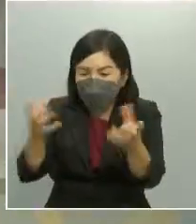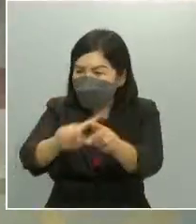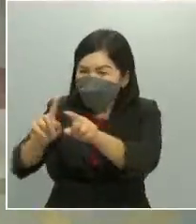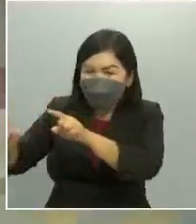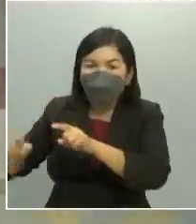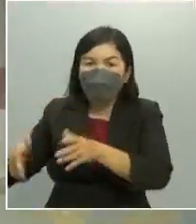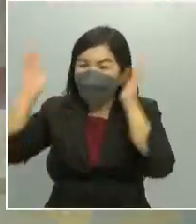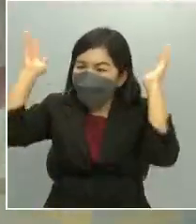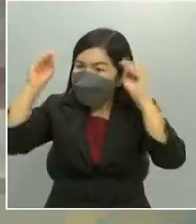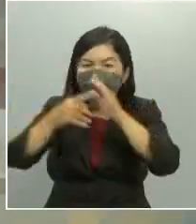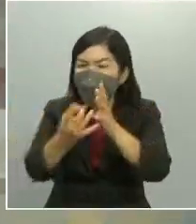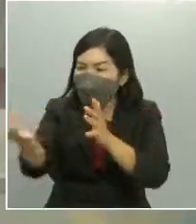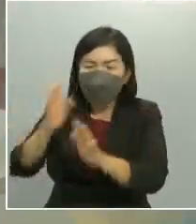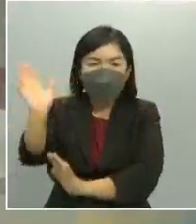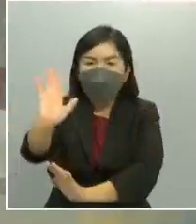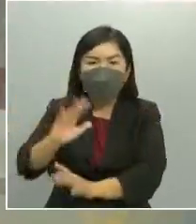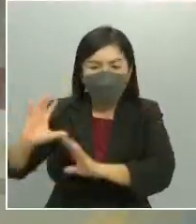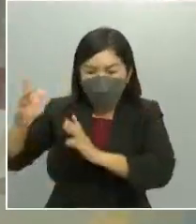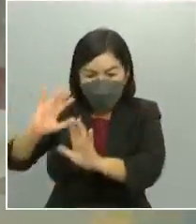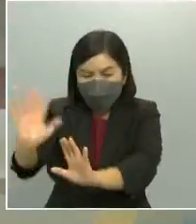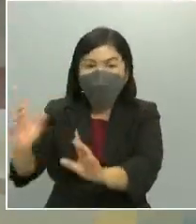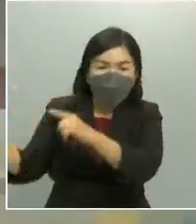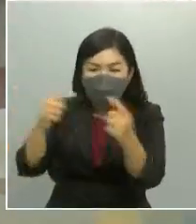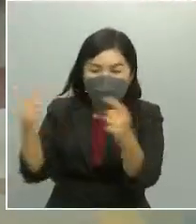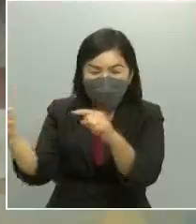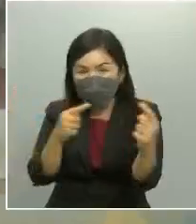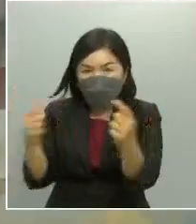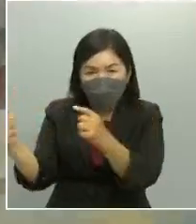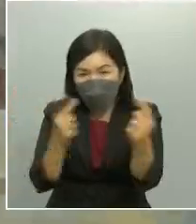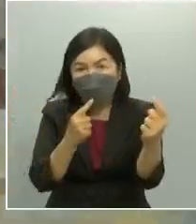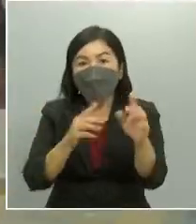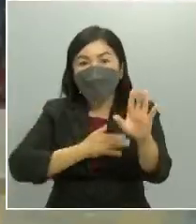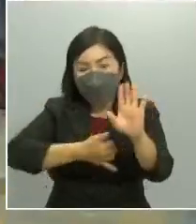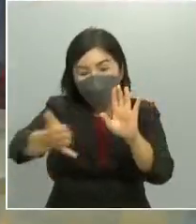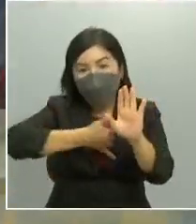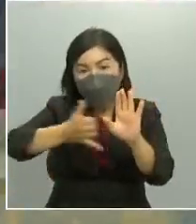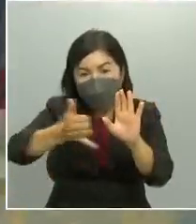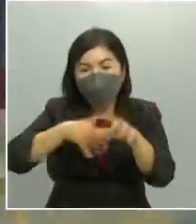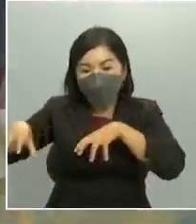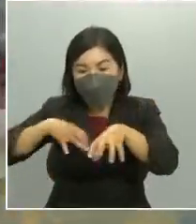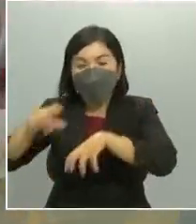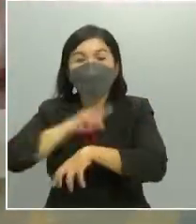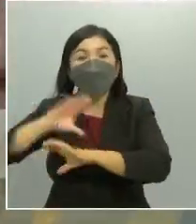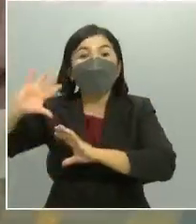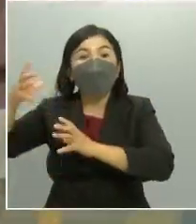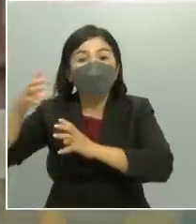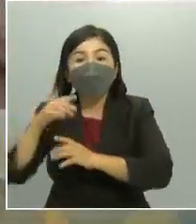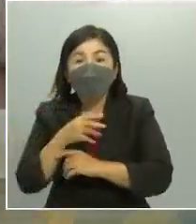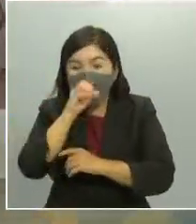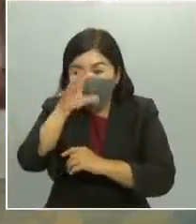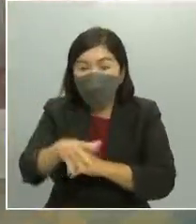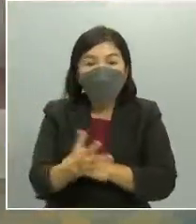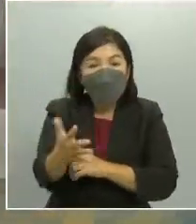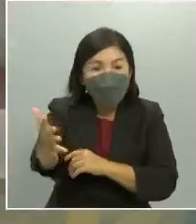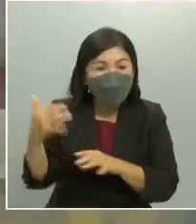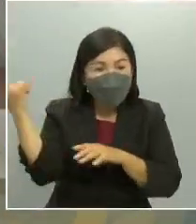ในการรณรงค์เหล่านี้เข้ามาในงานนะคะก็เลยมีการโต้เถียงเล็กน้อยที่ประตูทางเข้าผู้จัดงานบอกว่าตอนแรกไม่มีการแจ้ง